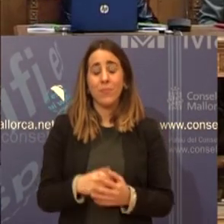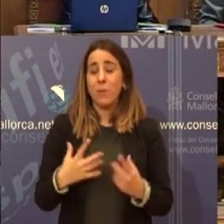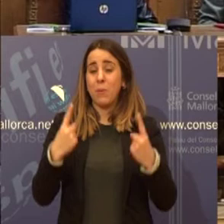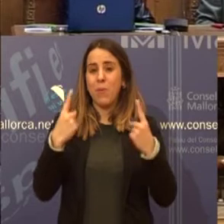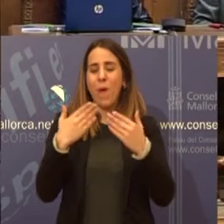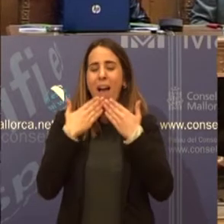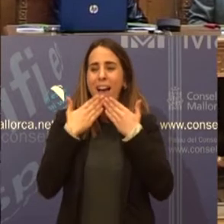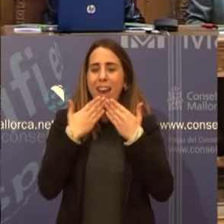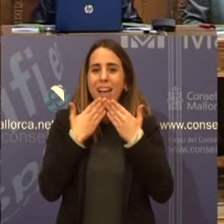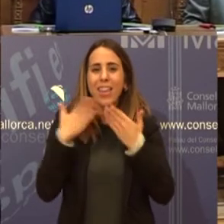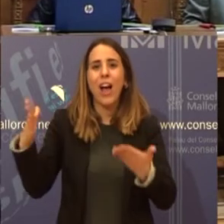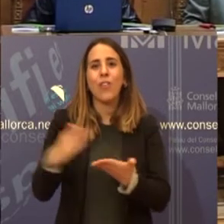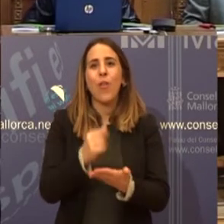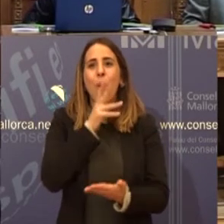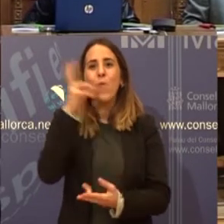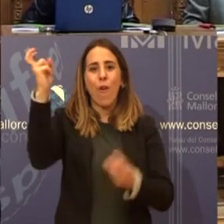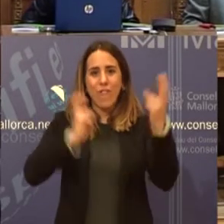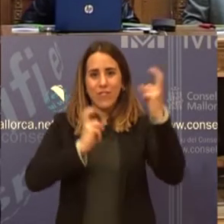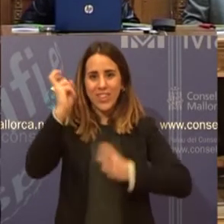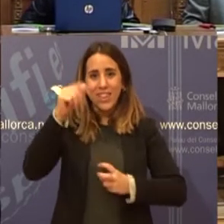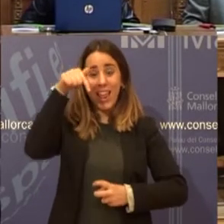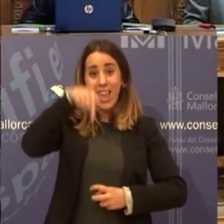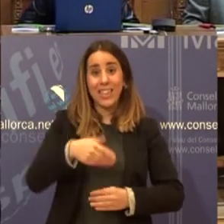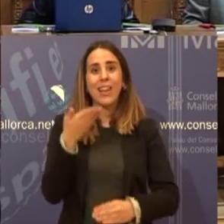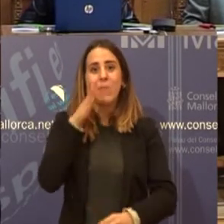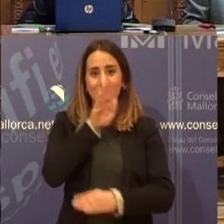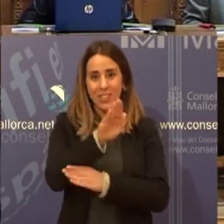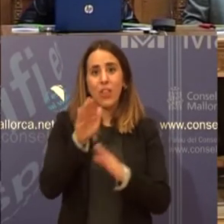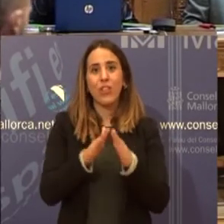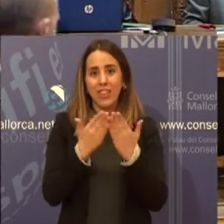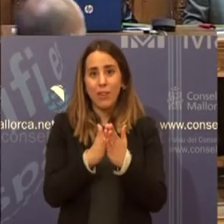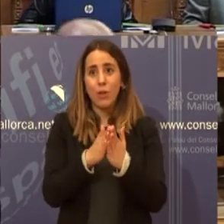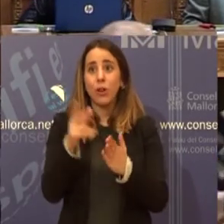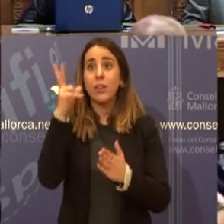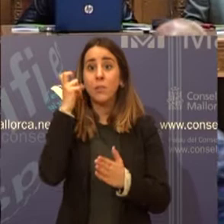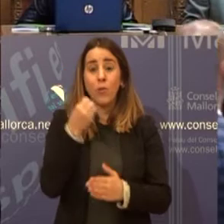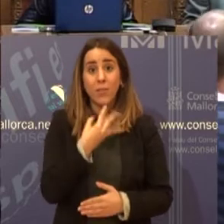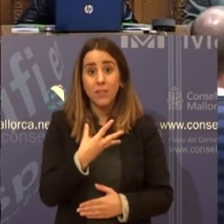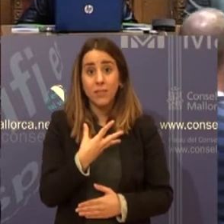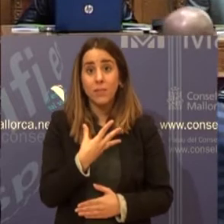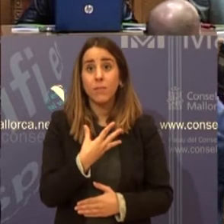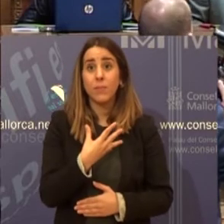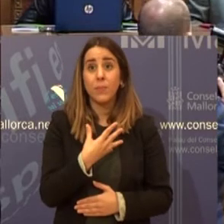Abans de res, moltes gràcies a tots per assistir en aquesta presentació del llibre. Se me sent bé?